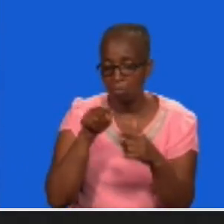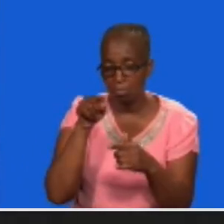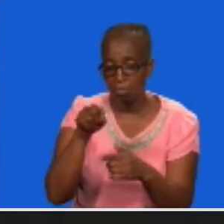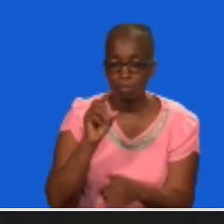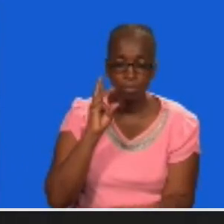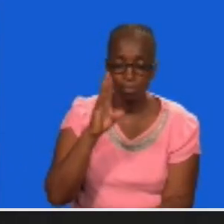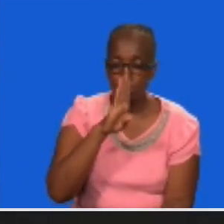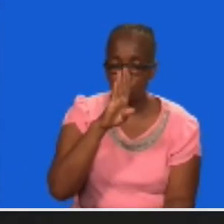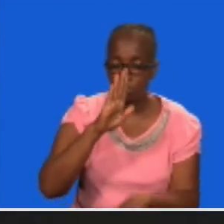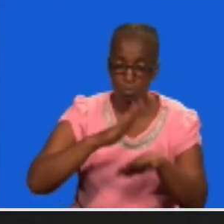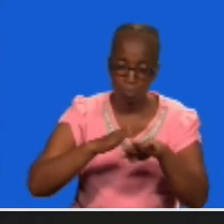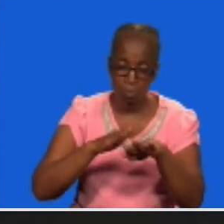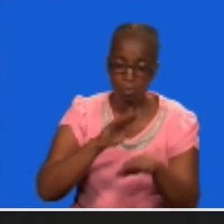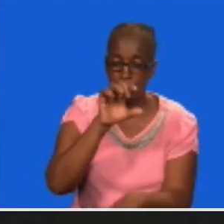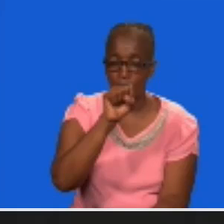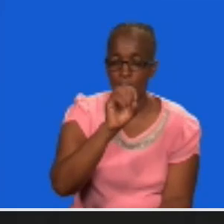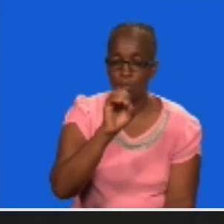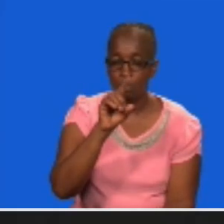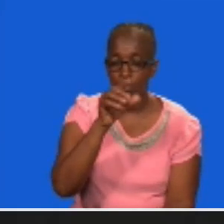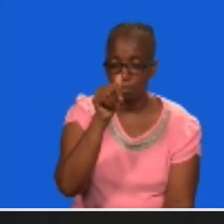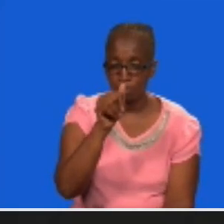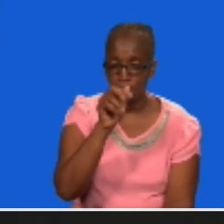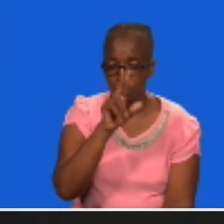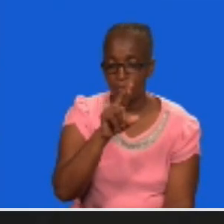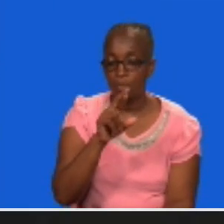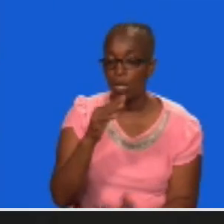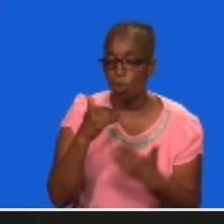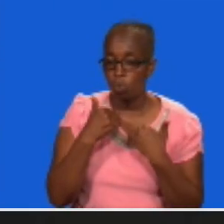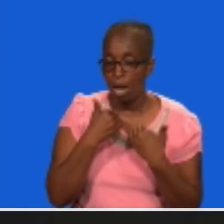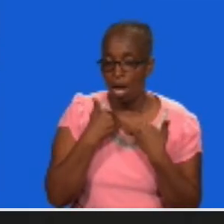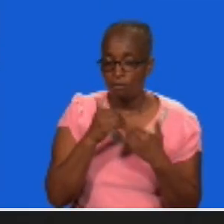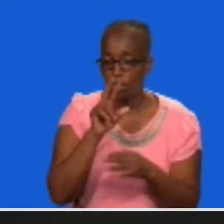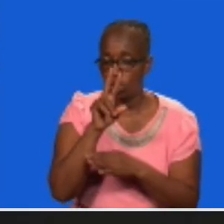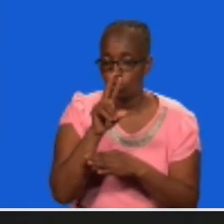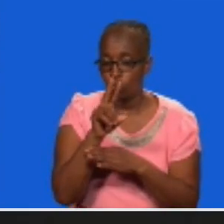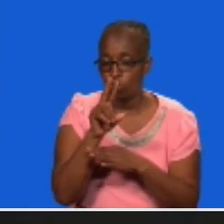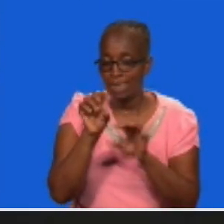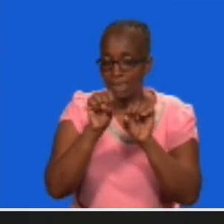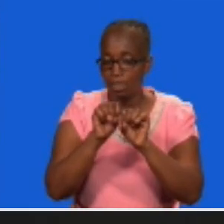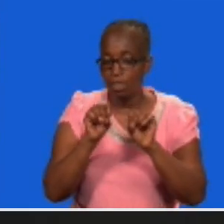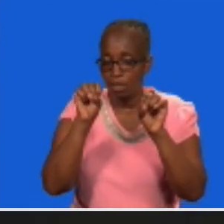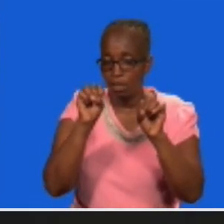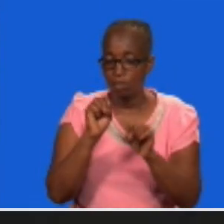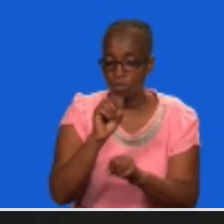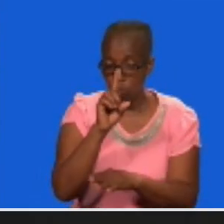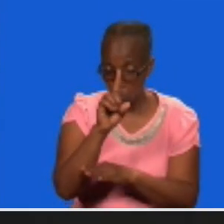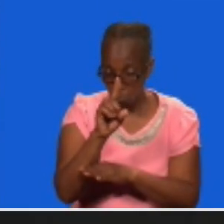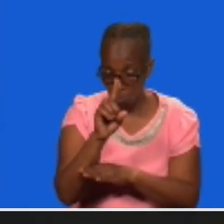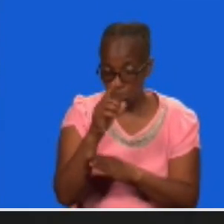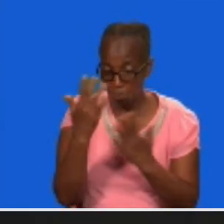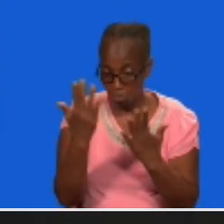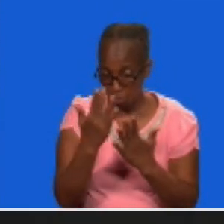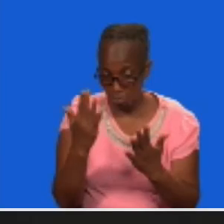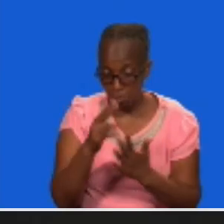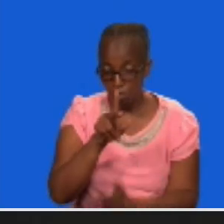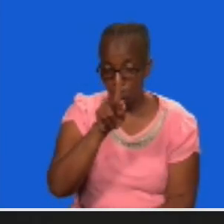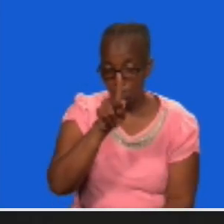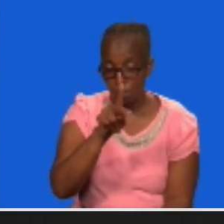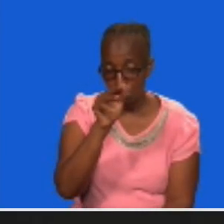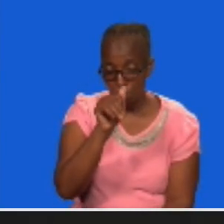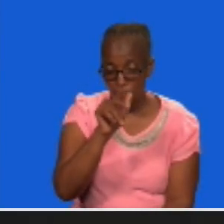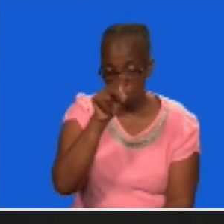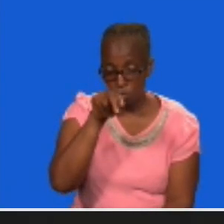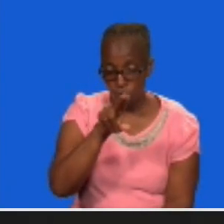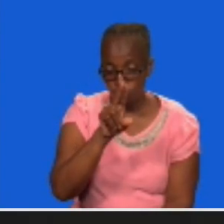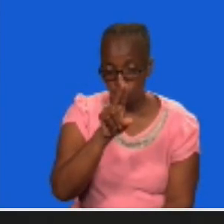mpaka pale collection point itakuwa on solar. Na one system of pumping, kwa sababu you have two systems of pumping. Moja